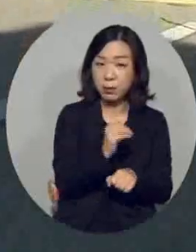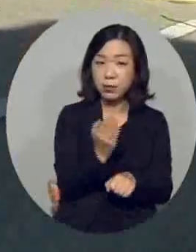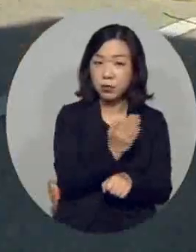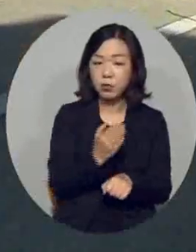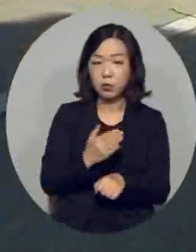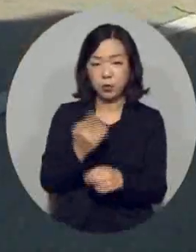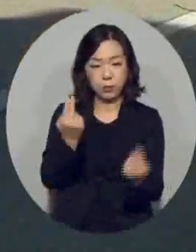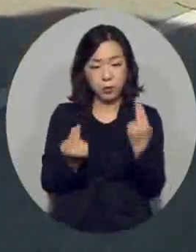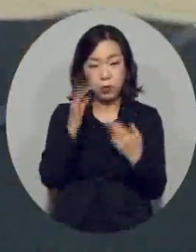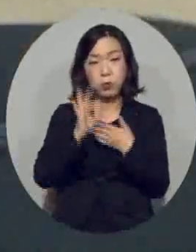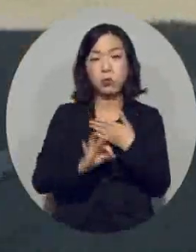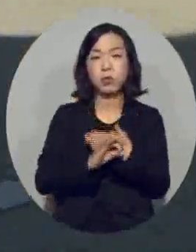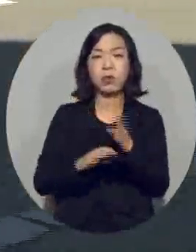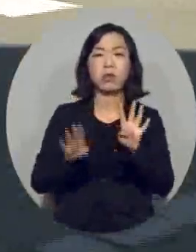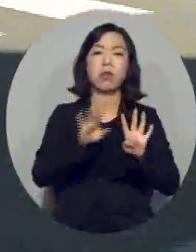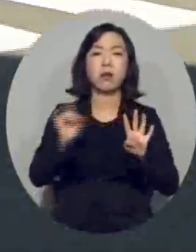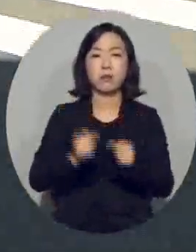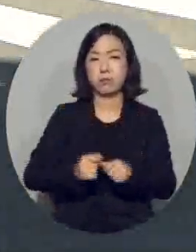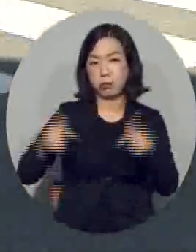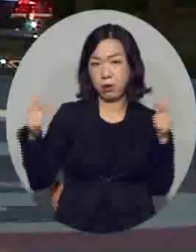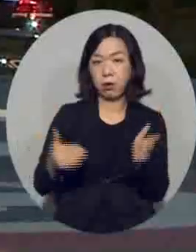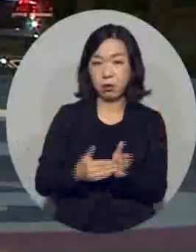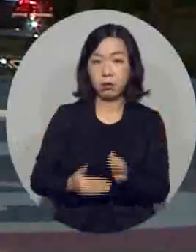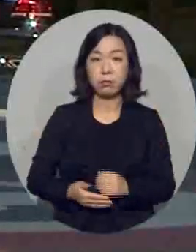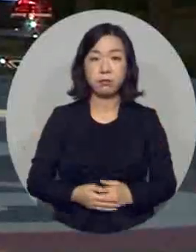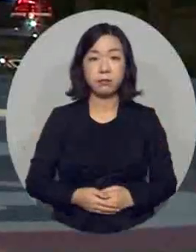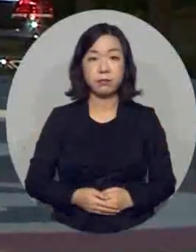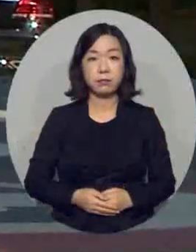건수와 비교하면 4배 넘게 증가했습니다